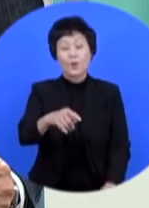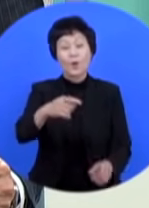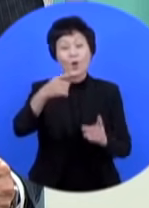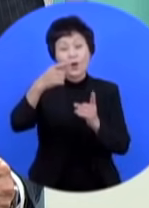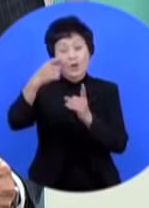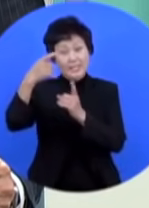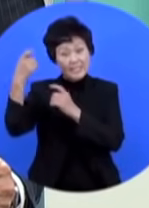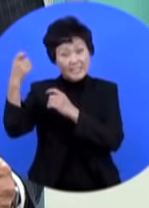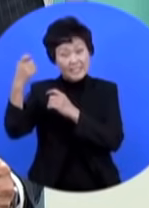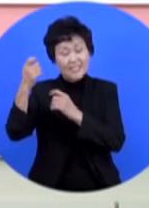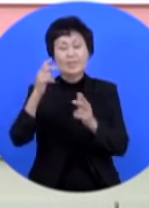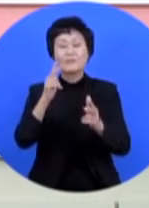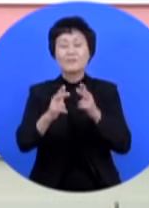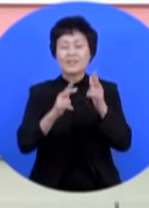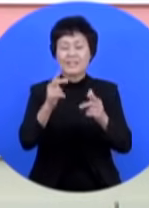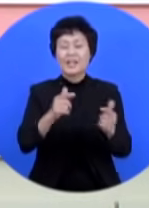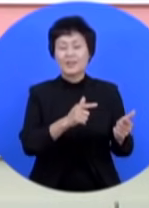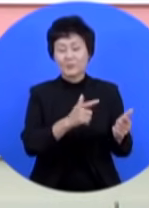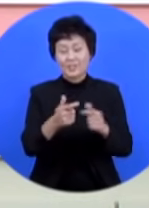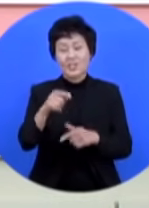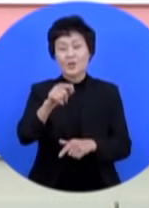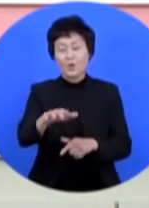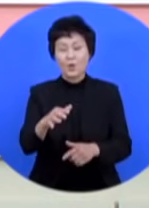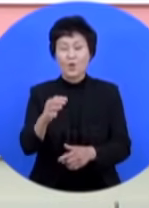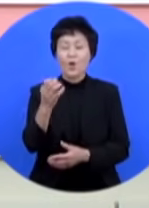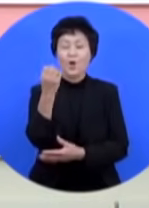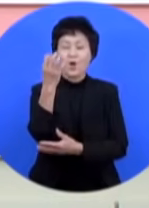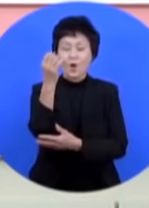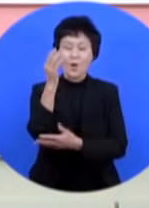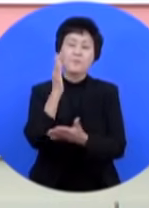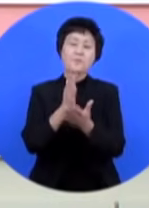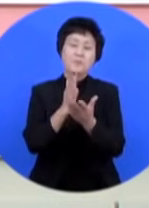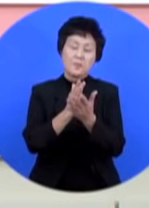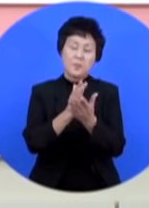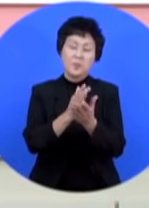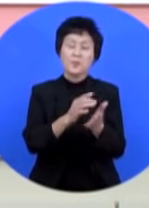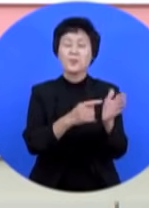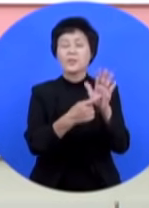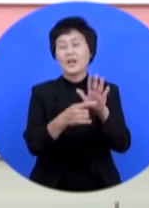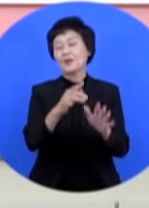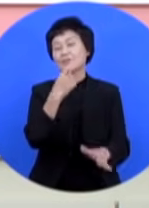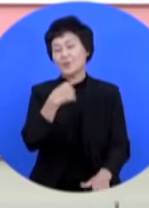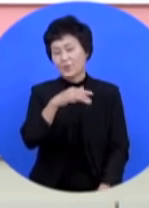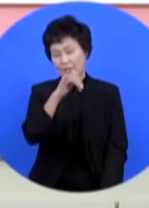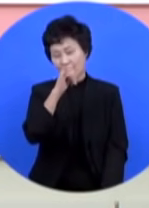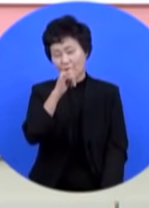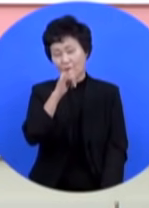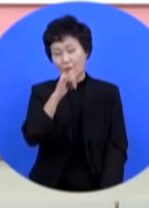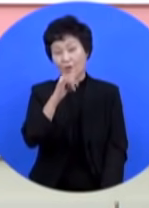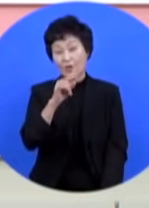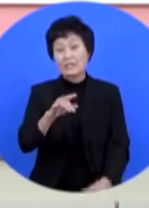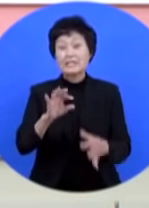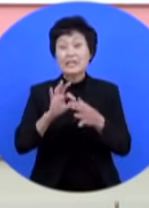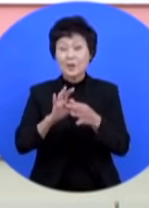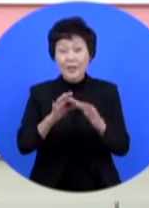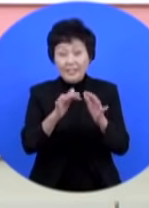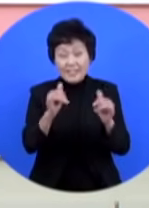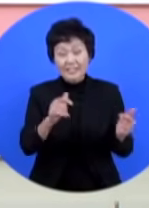크게 보도가 예. 됐습니다. 네. 아마 이제 그런 것에 말레이시아 정부 관계자들이